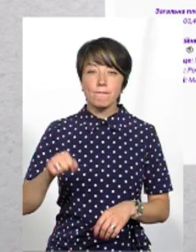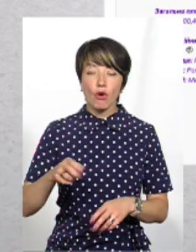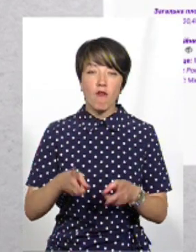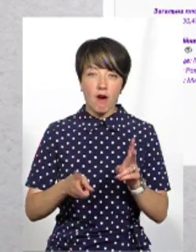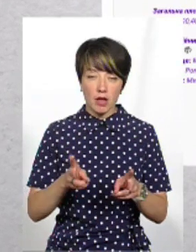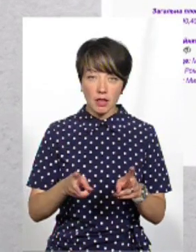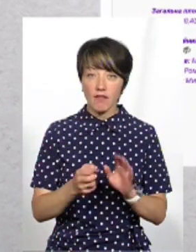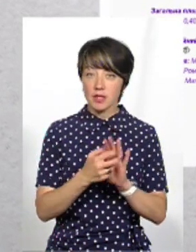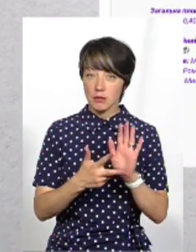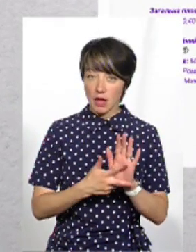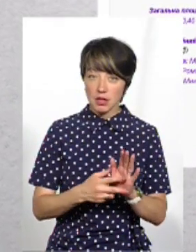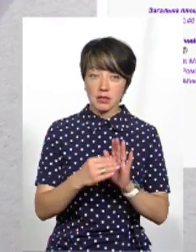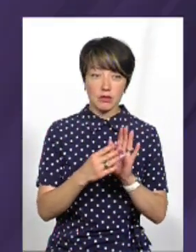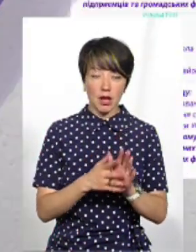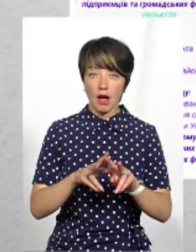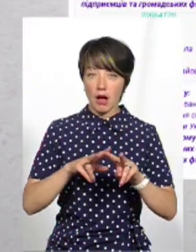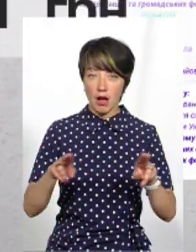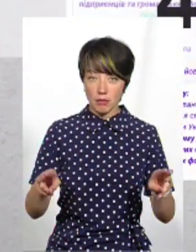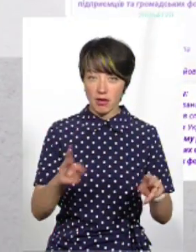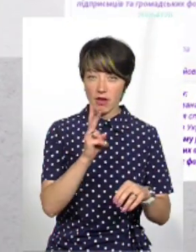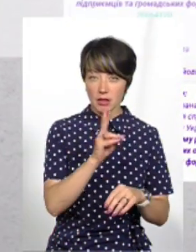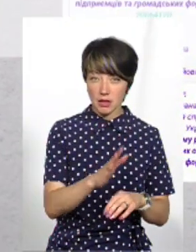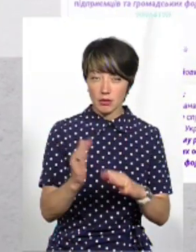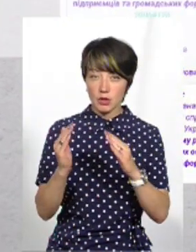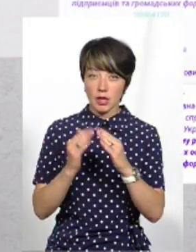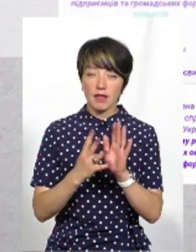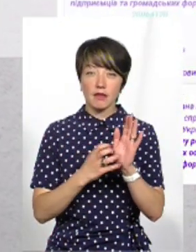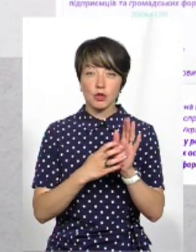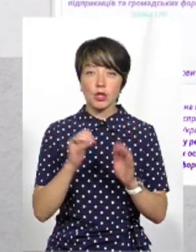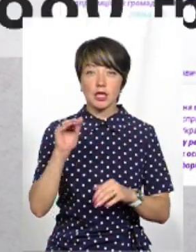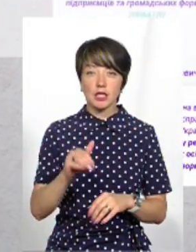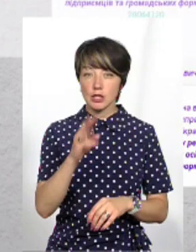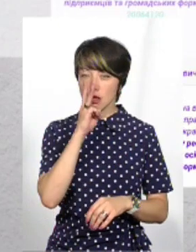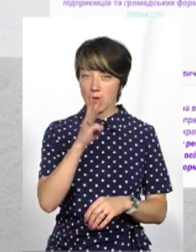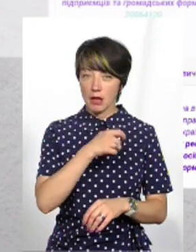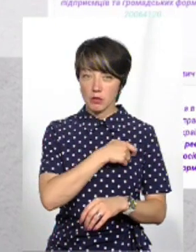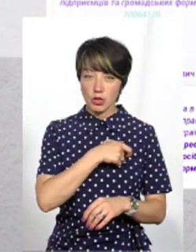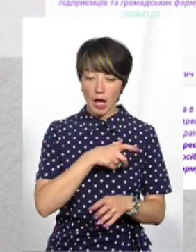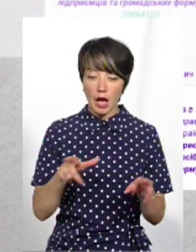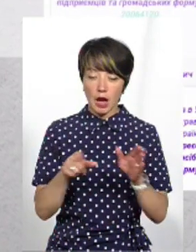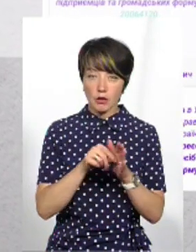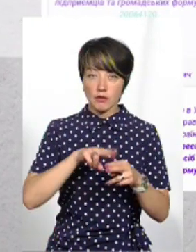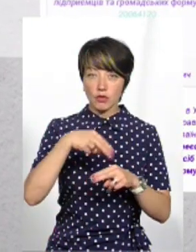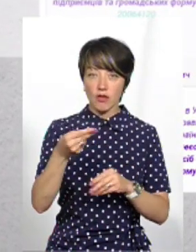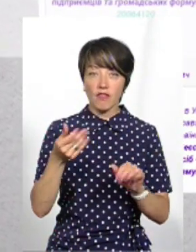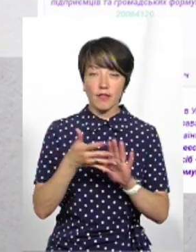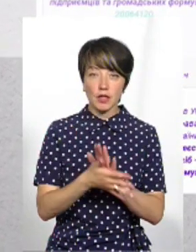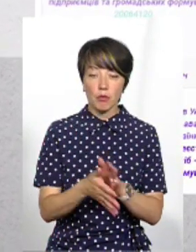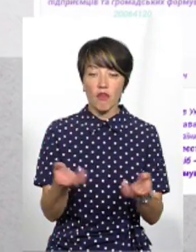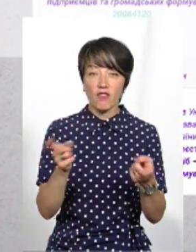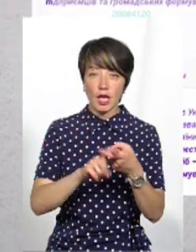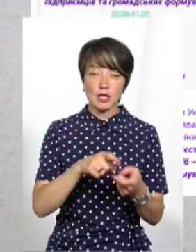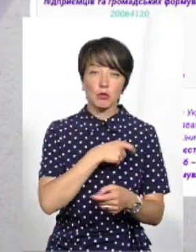18-му задекларував ту саму нерухомість, близько 900 тисяч парламентської зарплати разом із відшкодуванням витрат, пов'язаних із